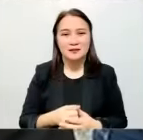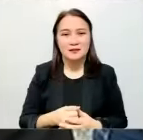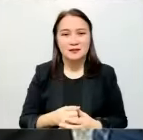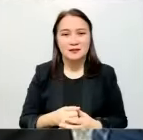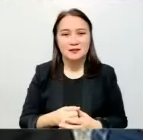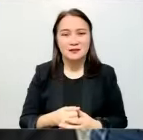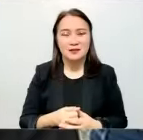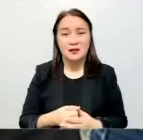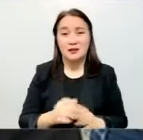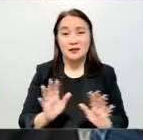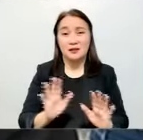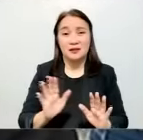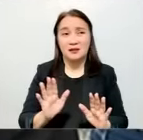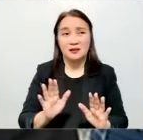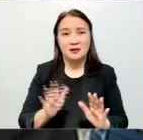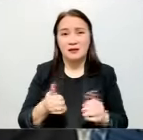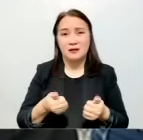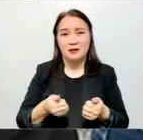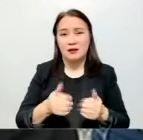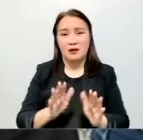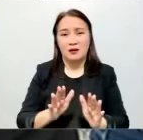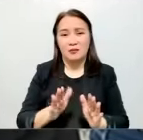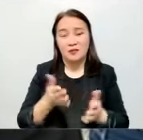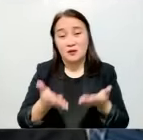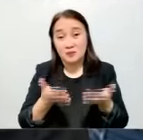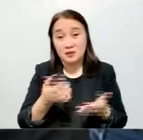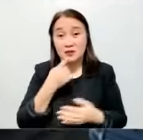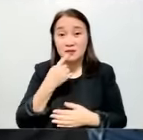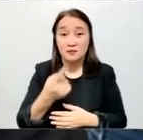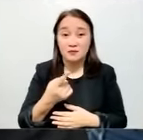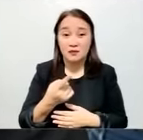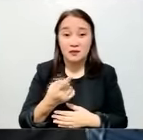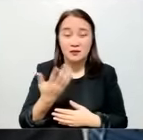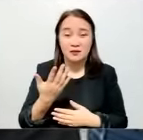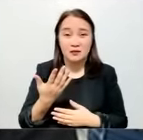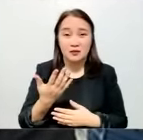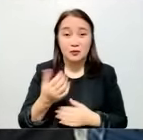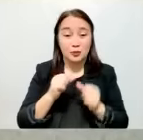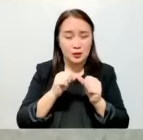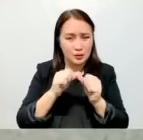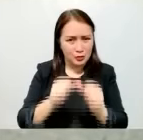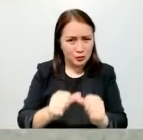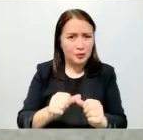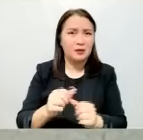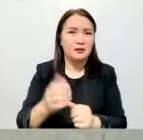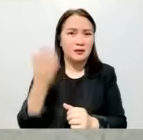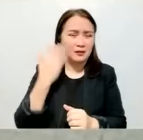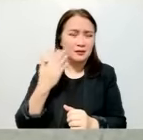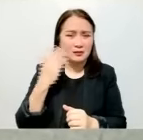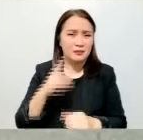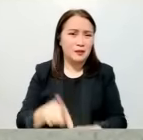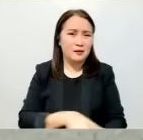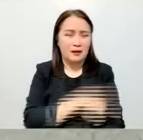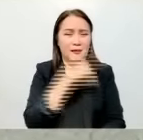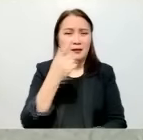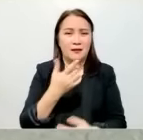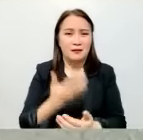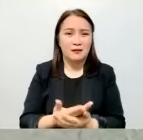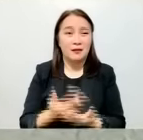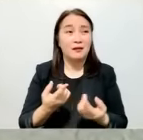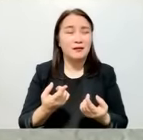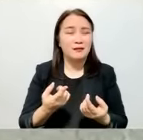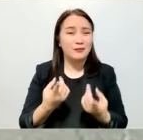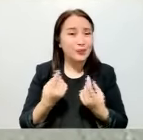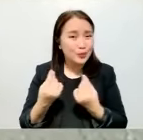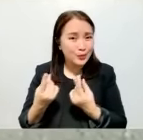natin pwedeng i-tolerate porque sinasabi nga po ng iba, they've been doing that for how many years already. Hindi po ibig sabihin na ginagawa na yun po ng mahigit ilang